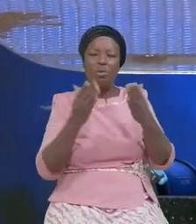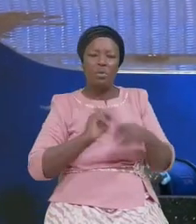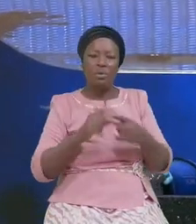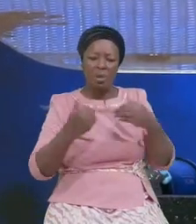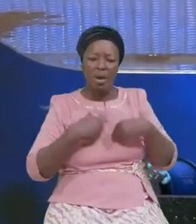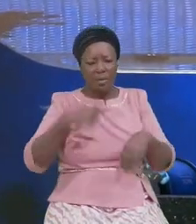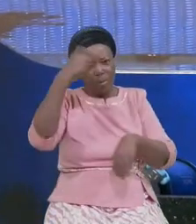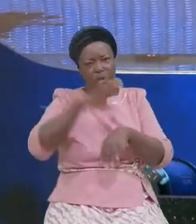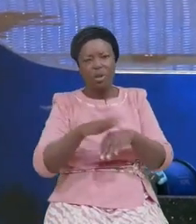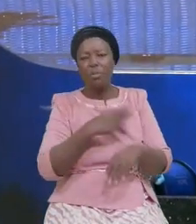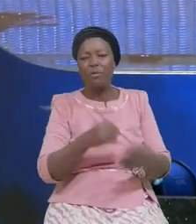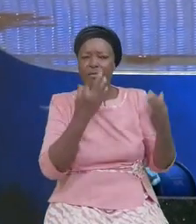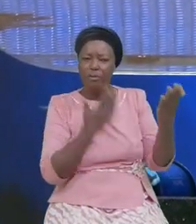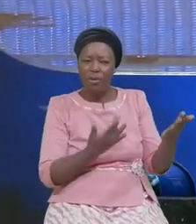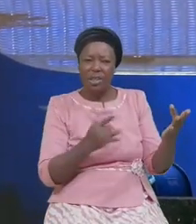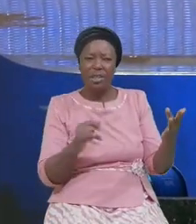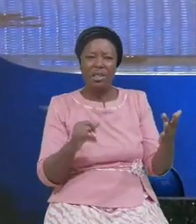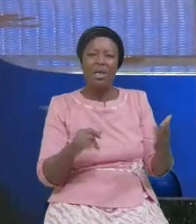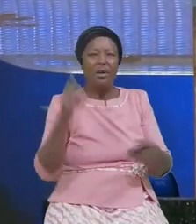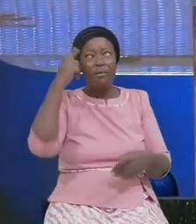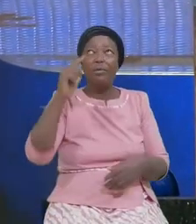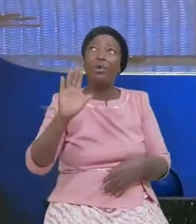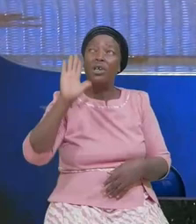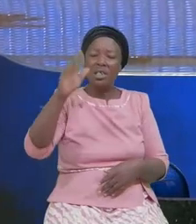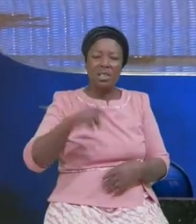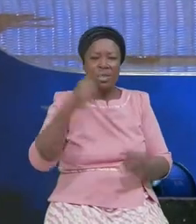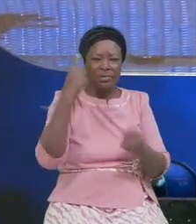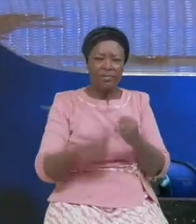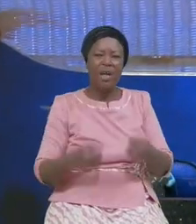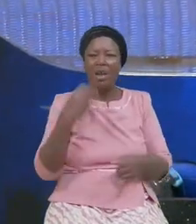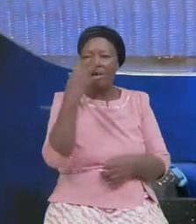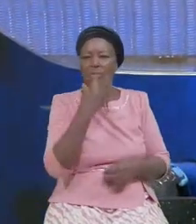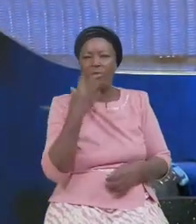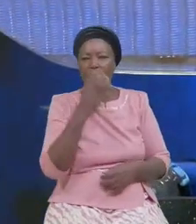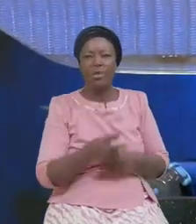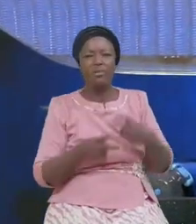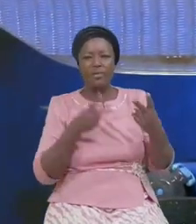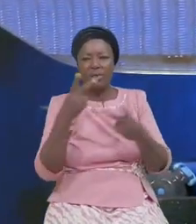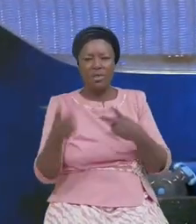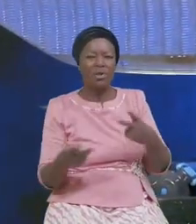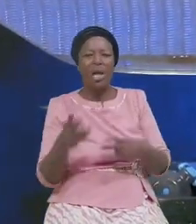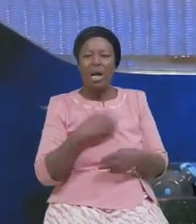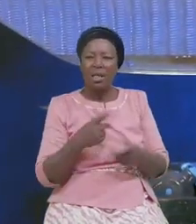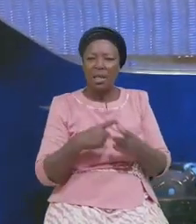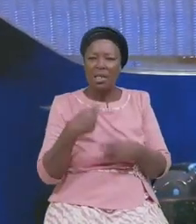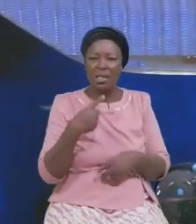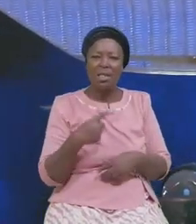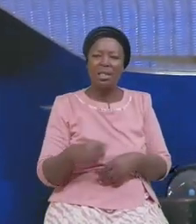sagesse d'attendre ce glorieux ou cette glorieuse visitation finale. Il nous dit que eux là,